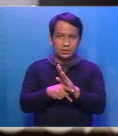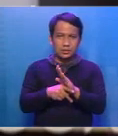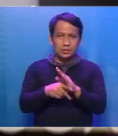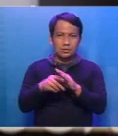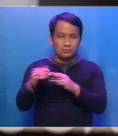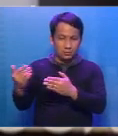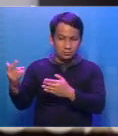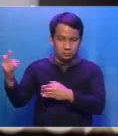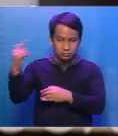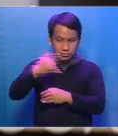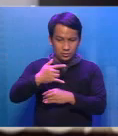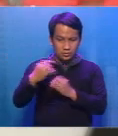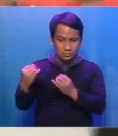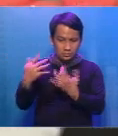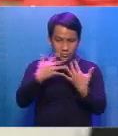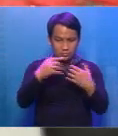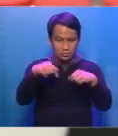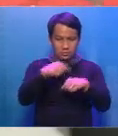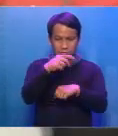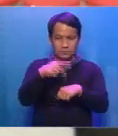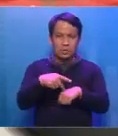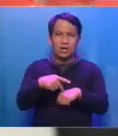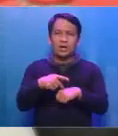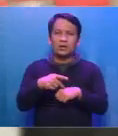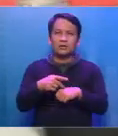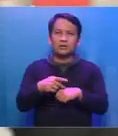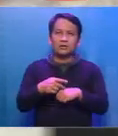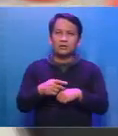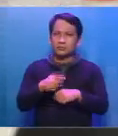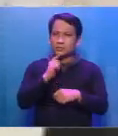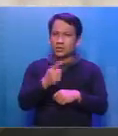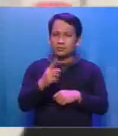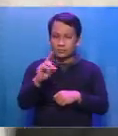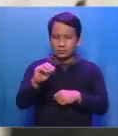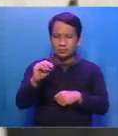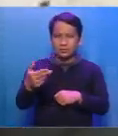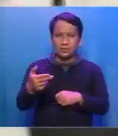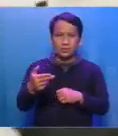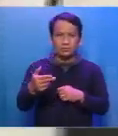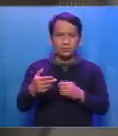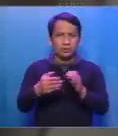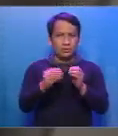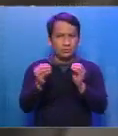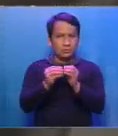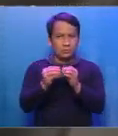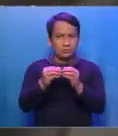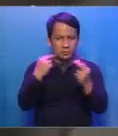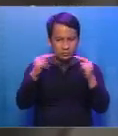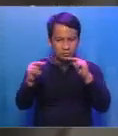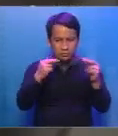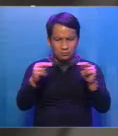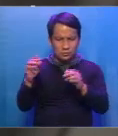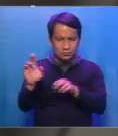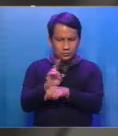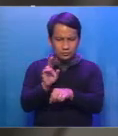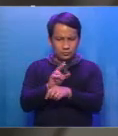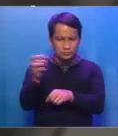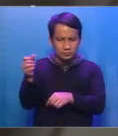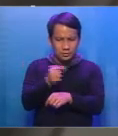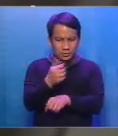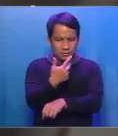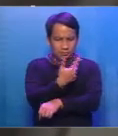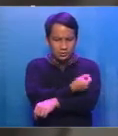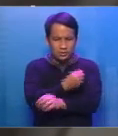yung pagpasok ng infection dito. Kasabay nito, siniguro ng DOH na habang inaayos sa mga negosasyon sa pagkuha ng bakuna para